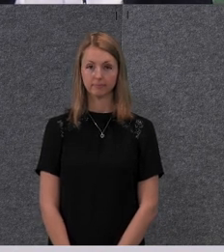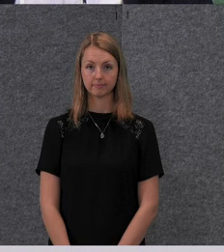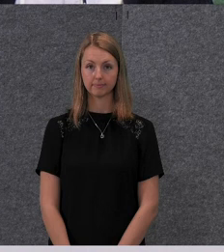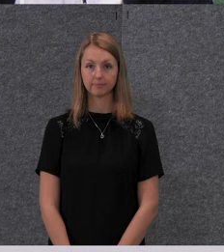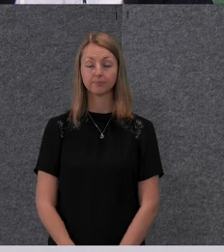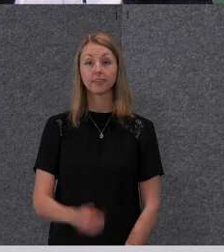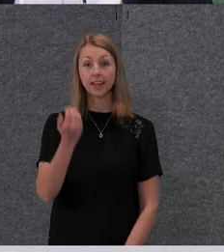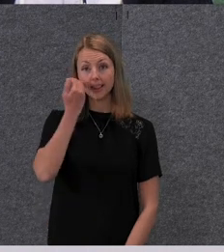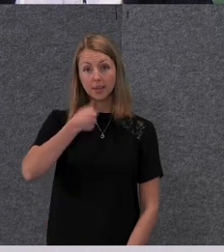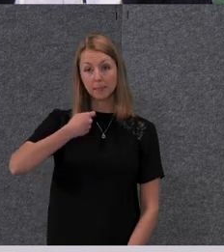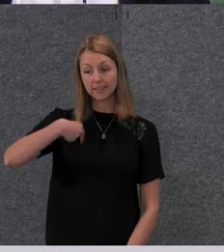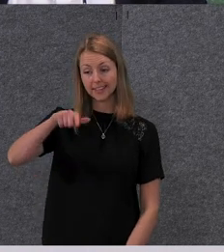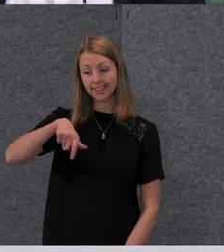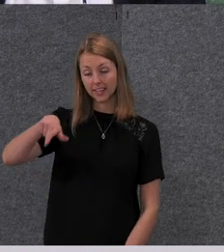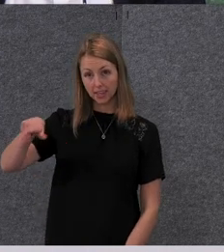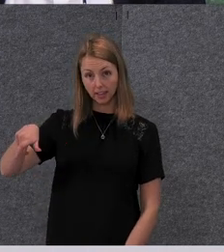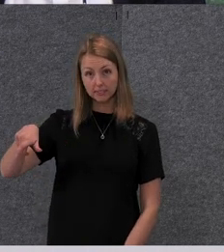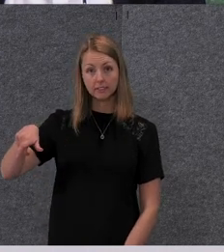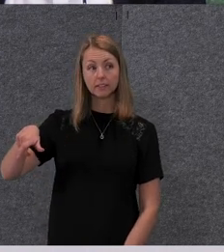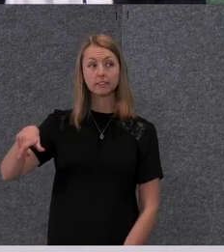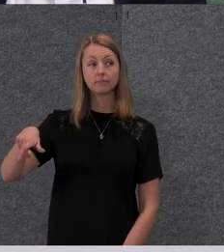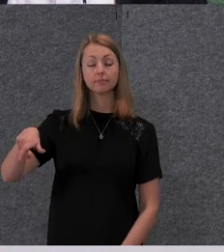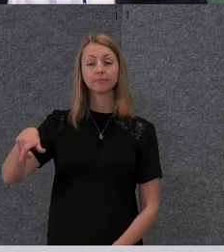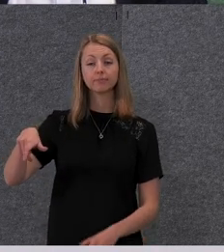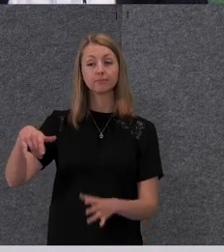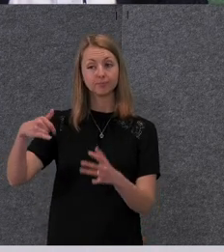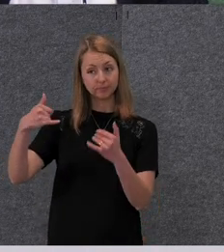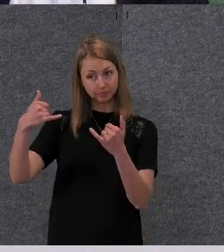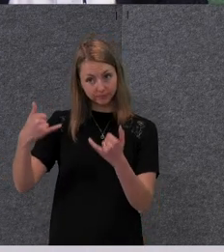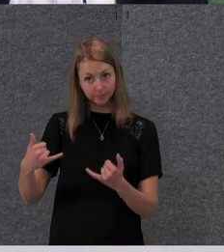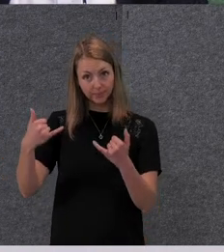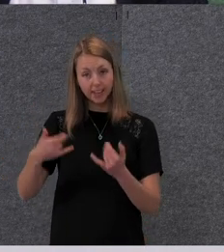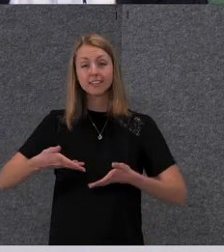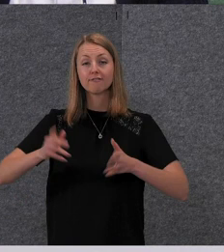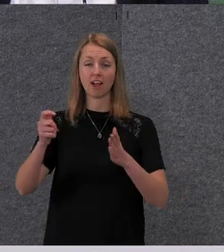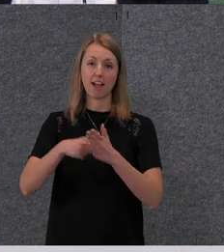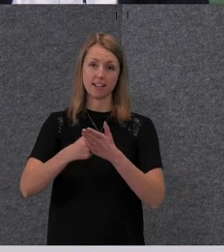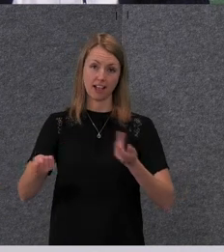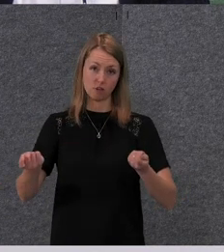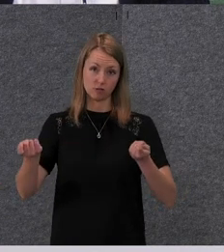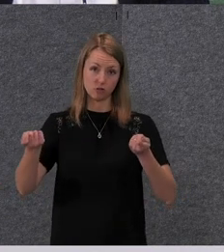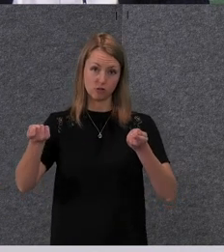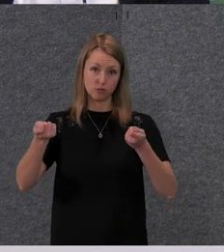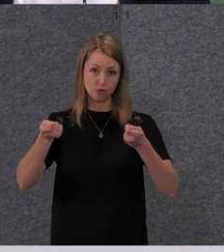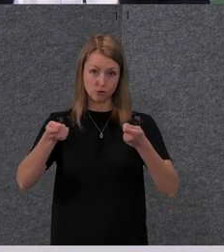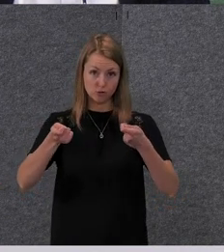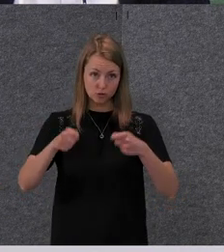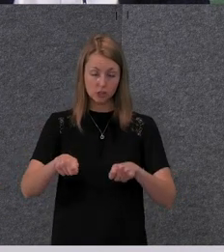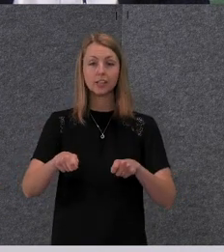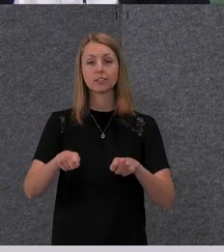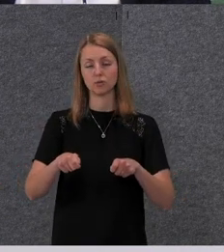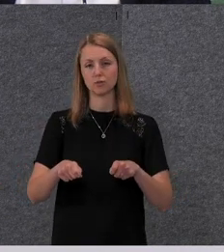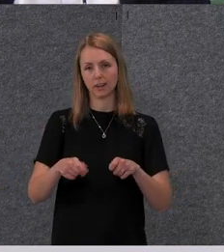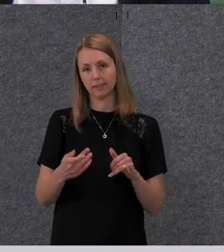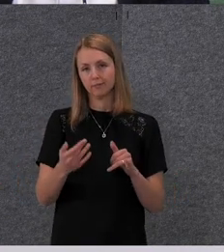Liebe Delegierte, wir würden jetzt den Wahlgang schließen und ermitteln möglichst schnell für euch